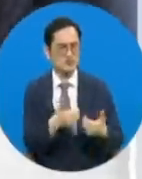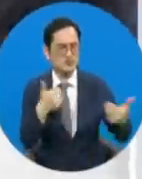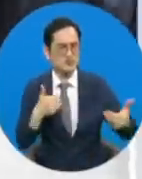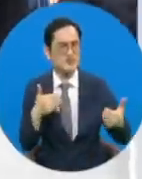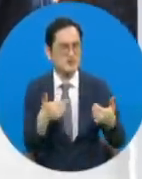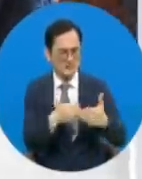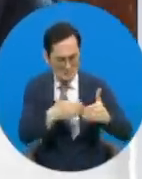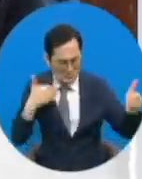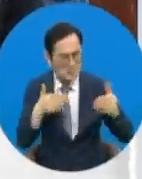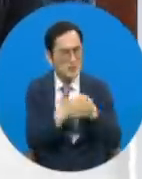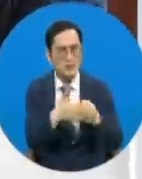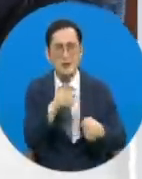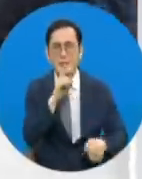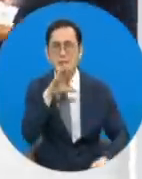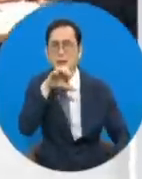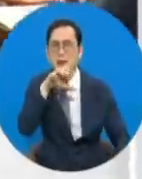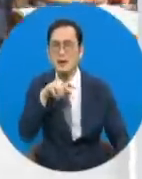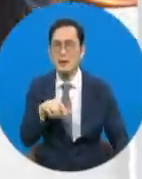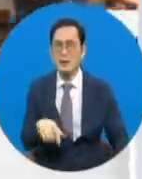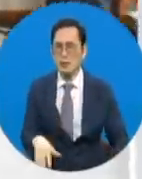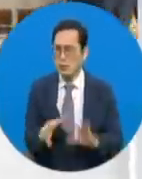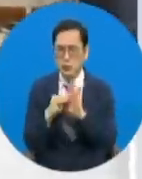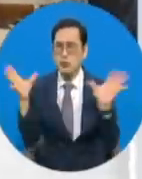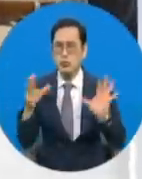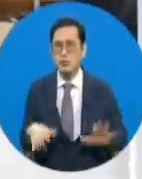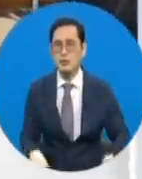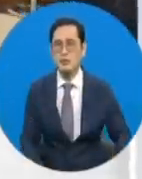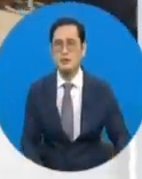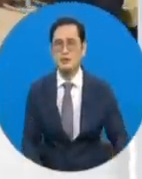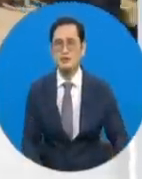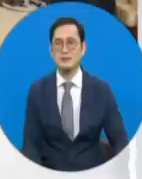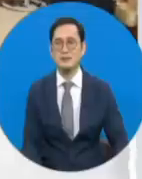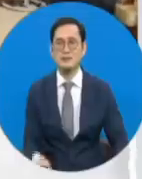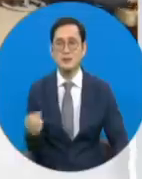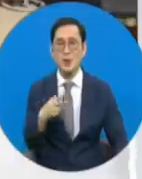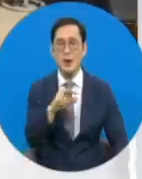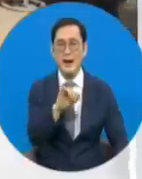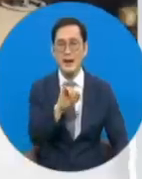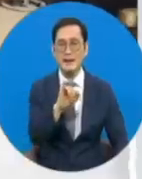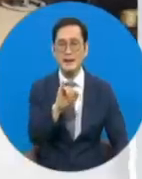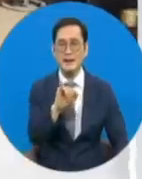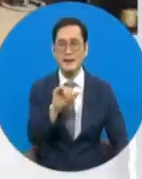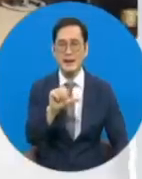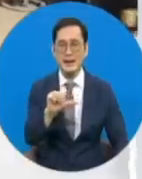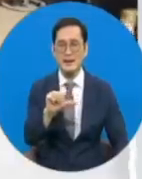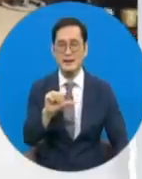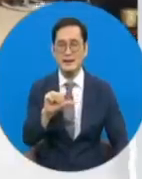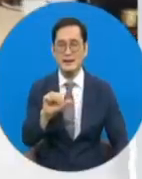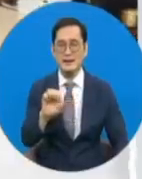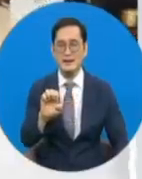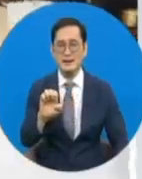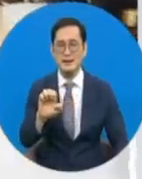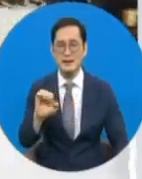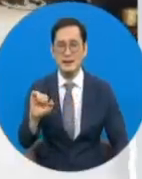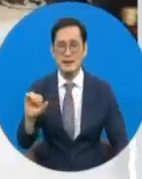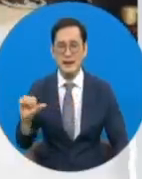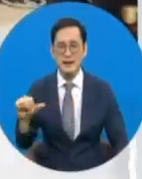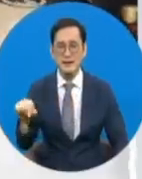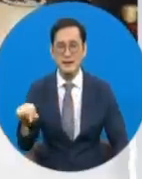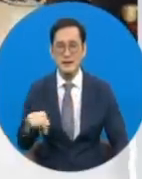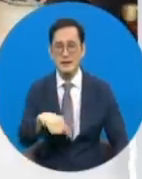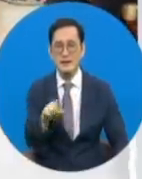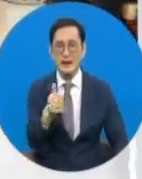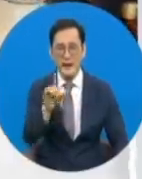하고 있고요. 이 부분이 중국과 어떻게 한다고 해서 되는 부분은 아니거든요. 그런데 너무 정치적 목적을 생각하다